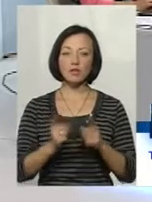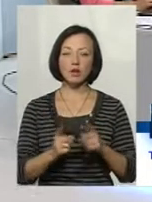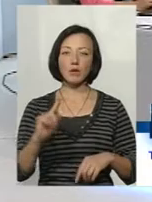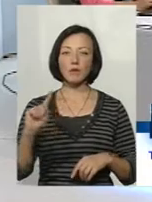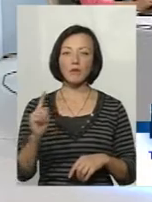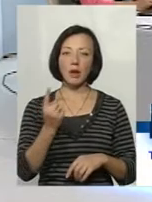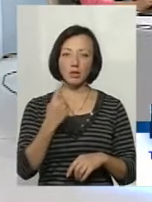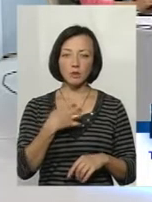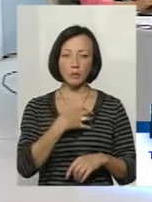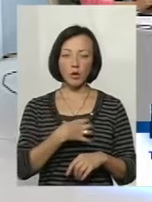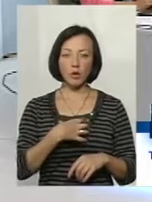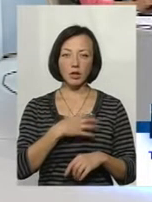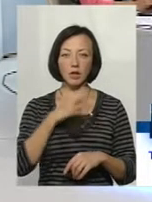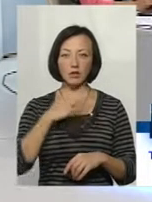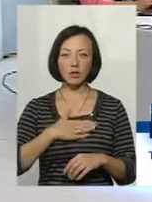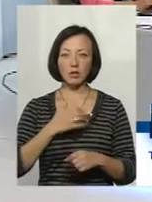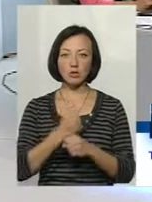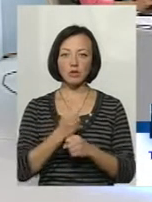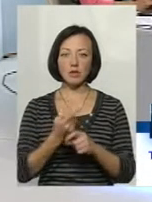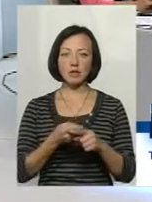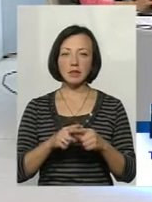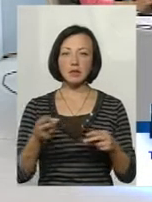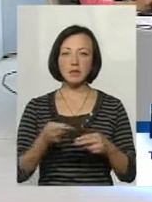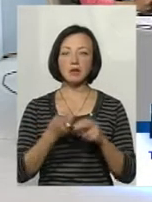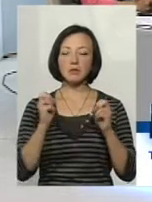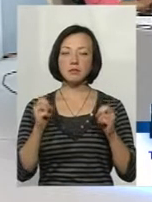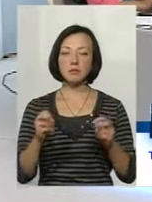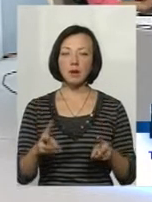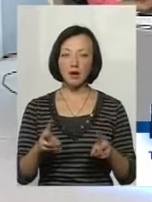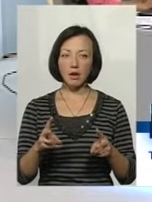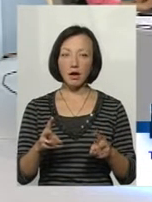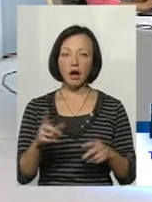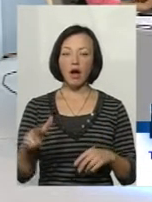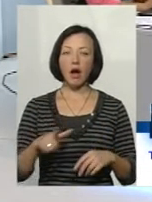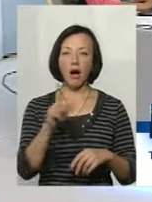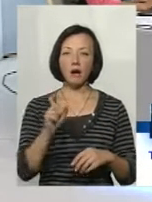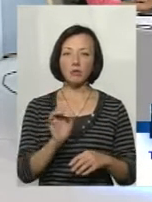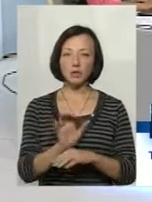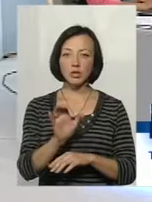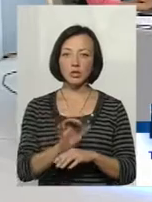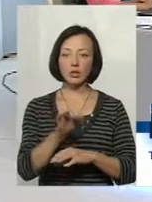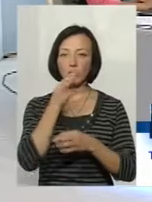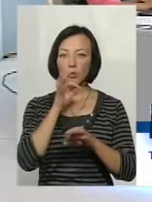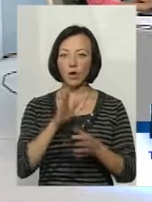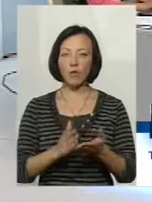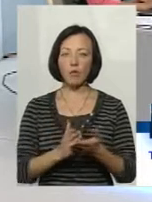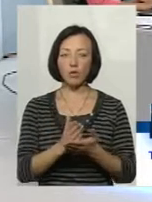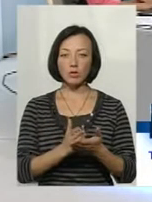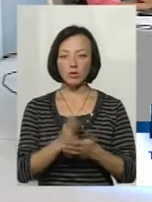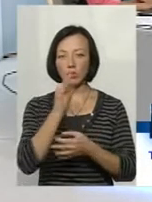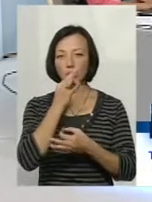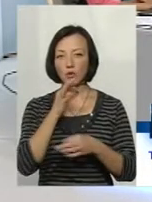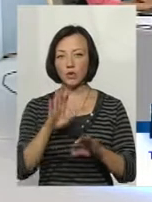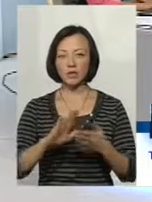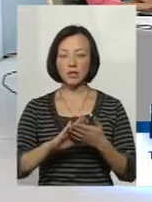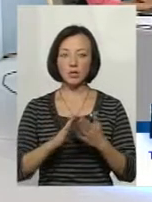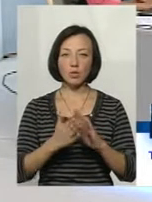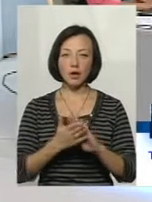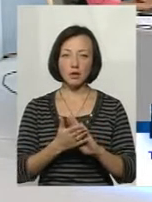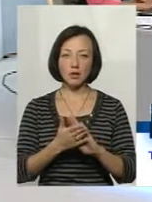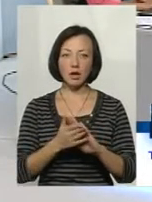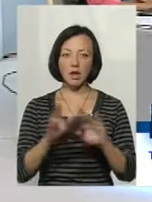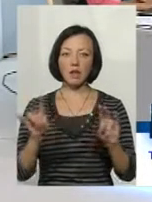першим пріоритетом в нашій роботі є це безпека газопостачання. Адже будь-яка послуга, будь-які ситуації не